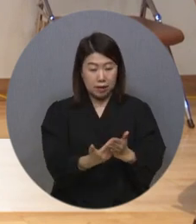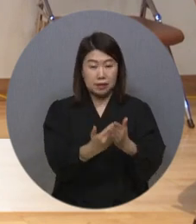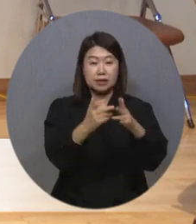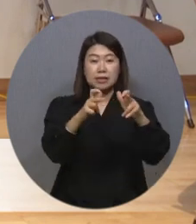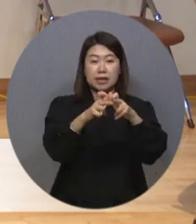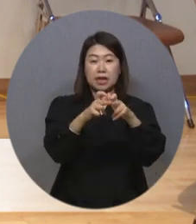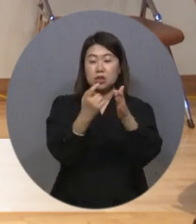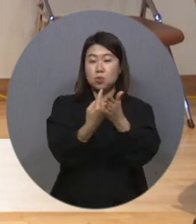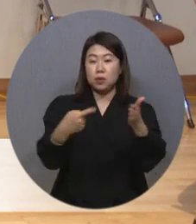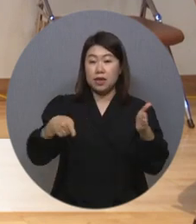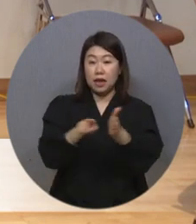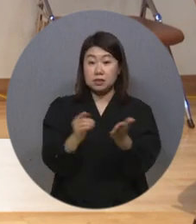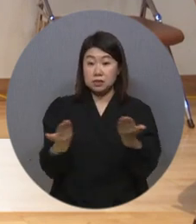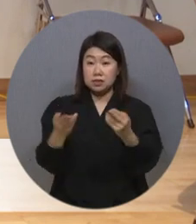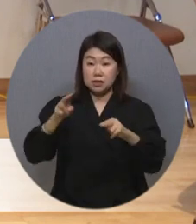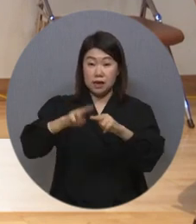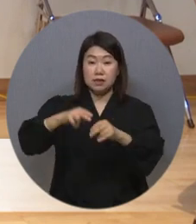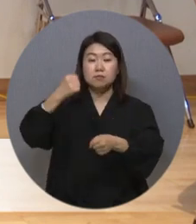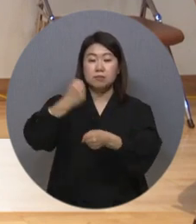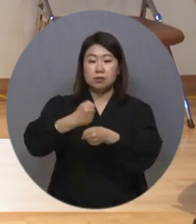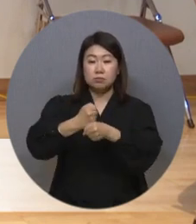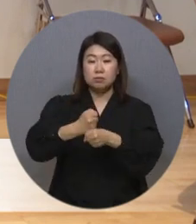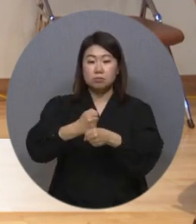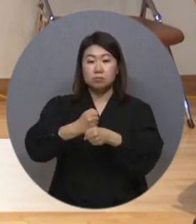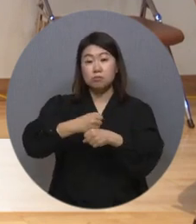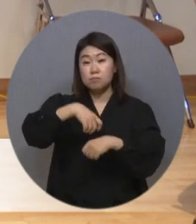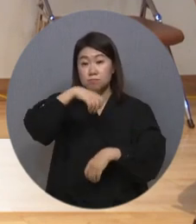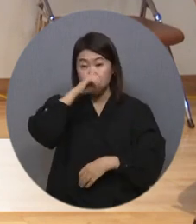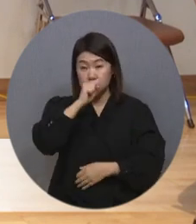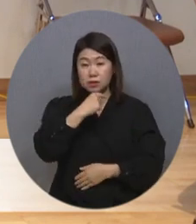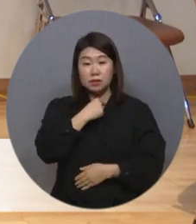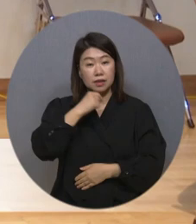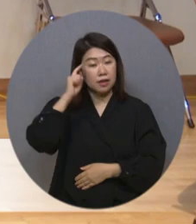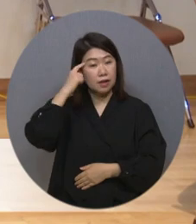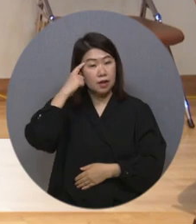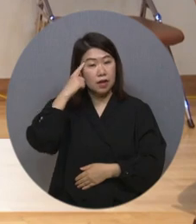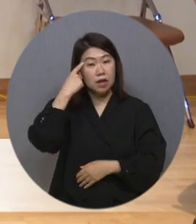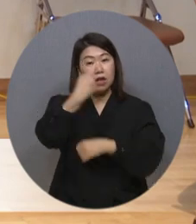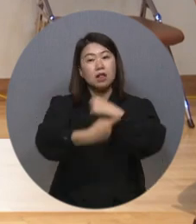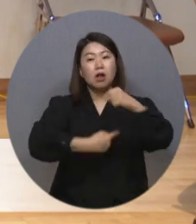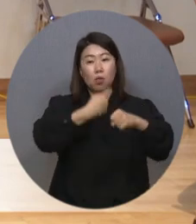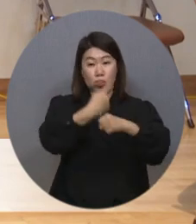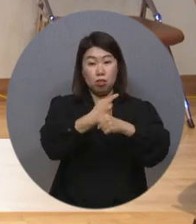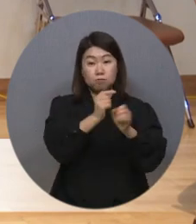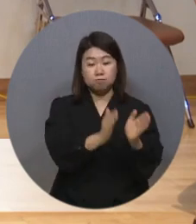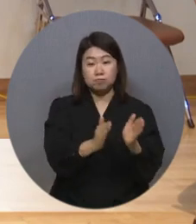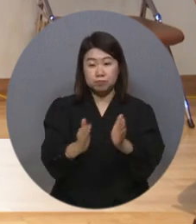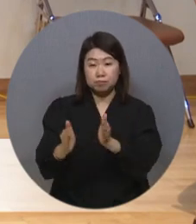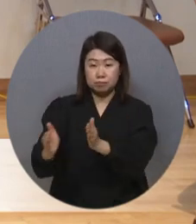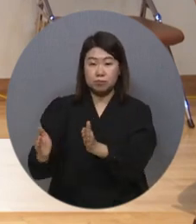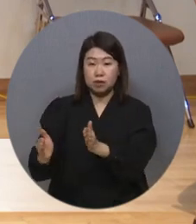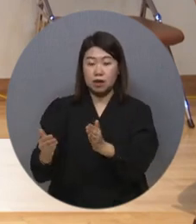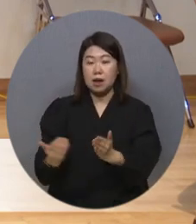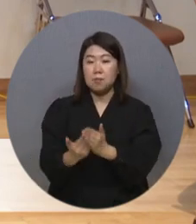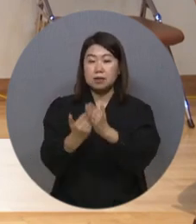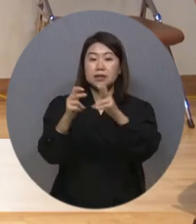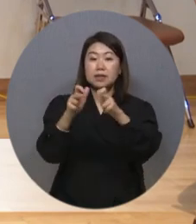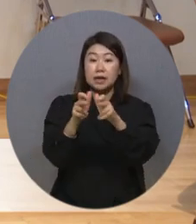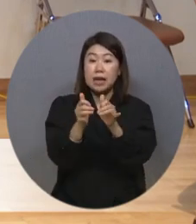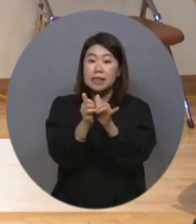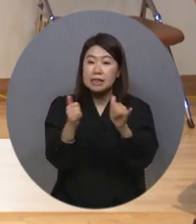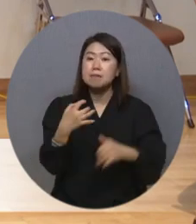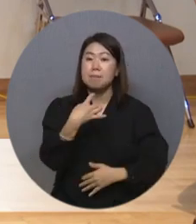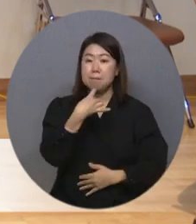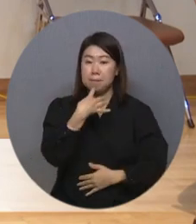발달장애인들에 대한 일자리를 만들면 좋겠다는 생각을 하게 됐고 한 1년 정도 준비를 해서 저희가 발달장애인으로만